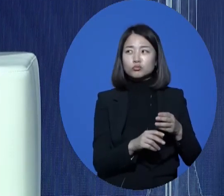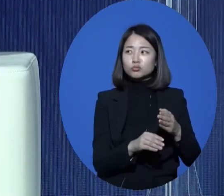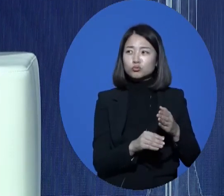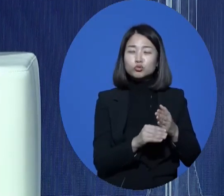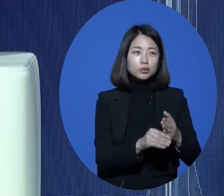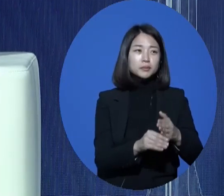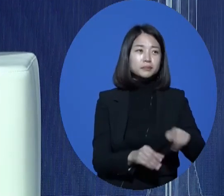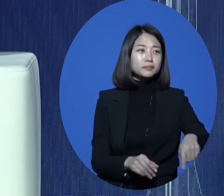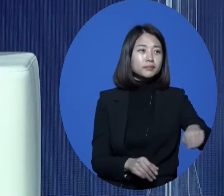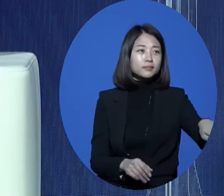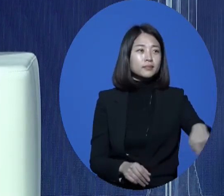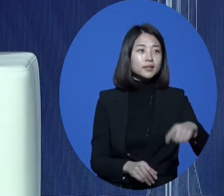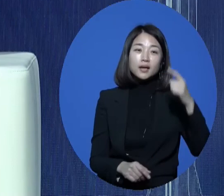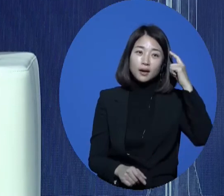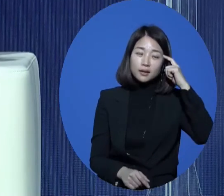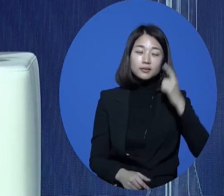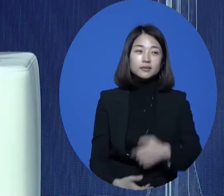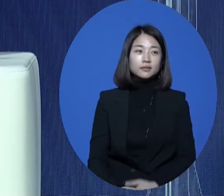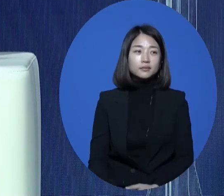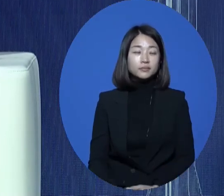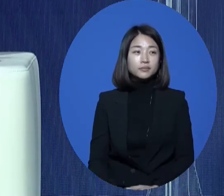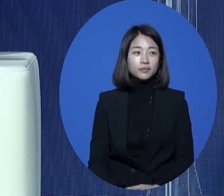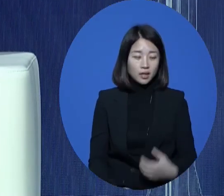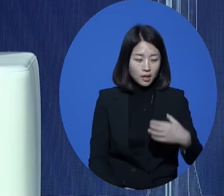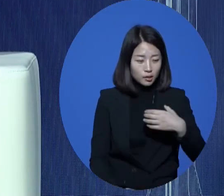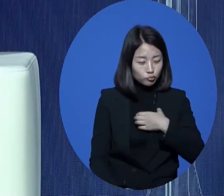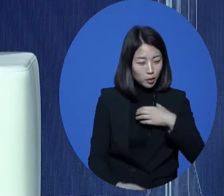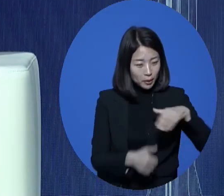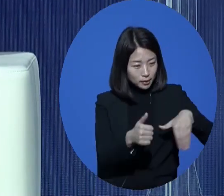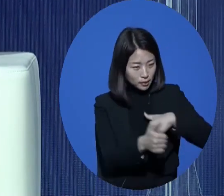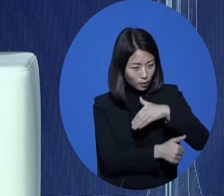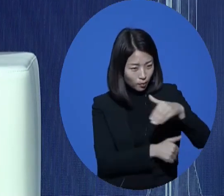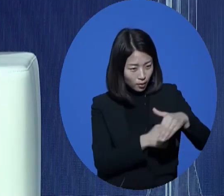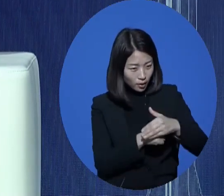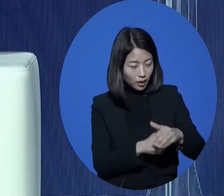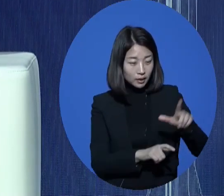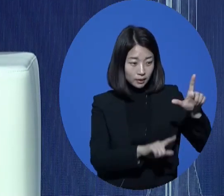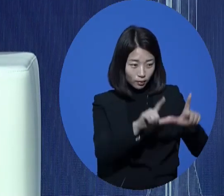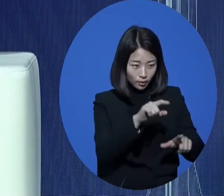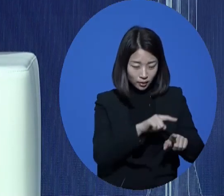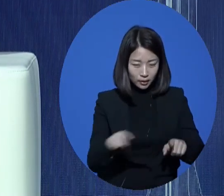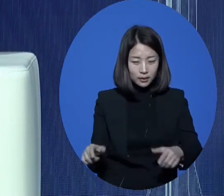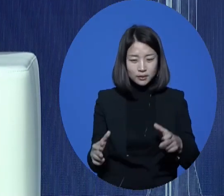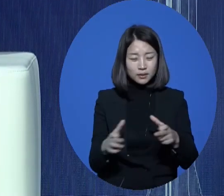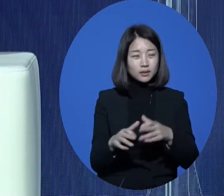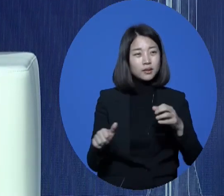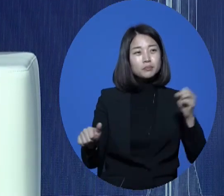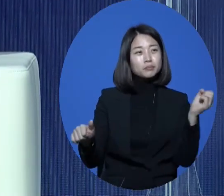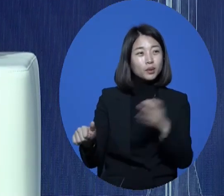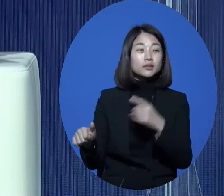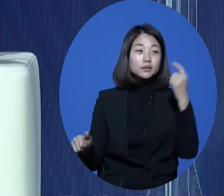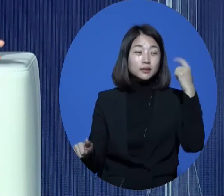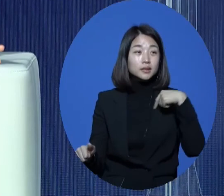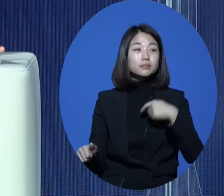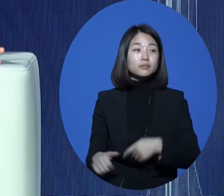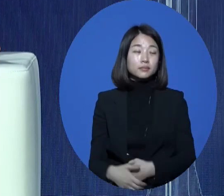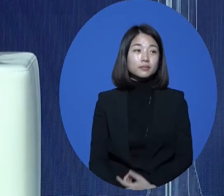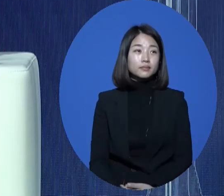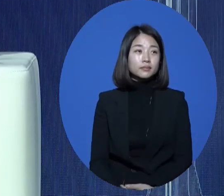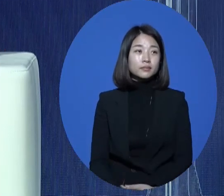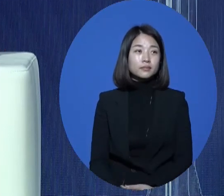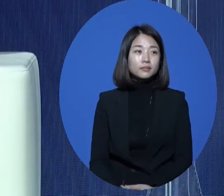구조들, 이런 것들 때문에 이 재난 시국에서 너무 적나라하게 우리 장애인은 버려졌다. 이